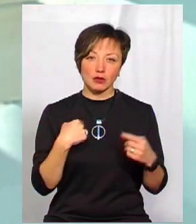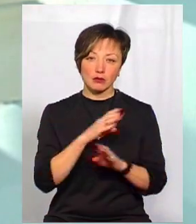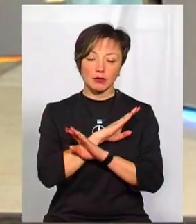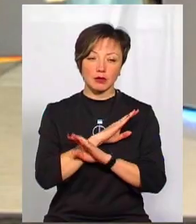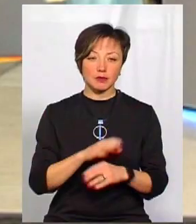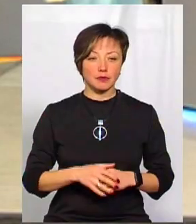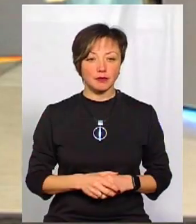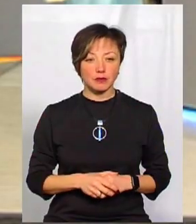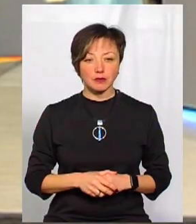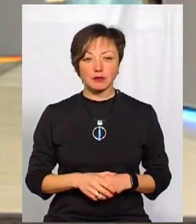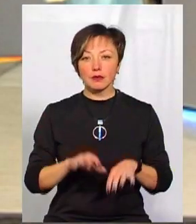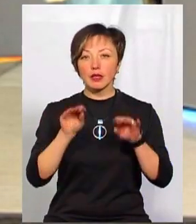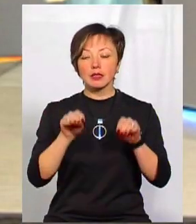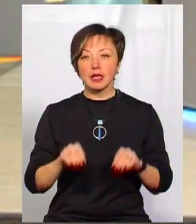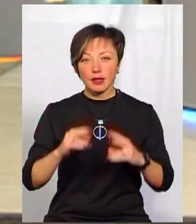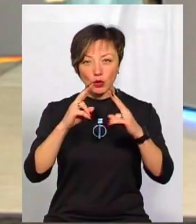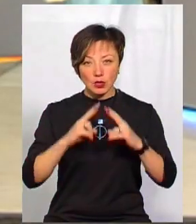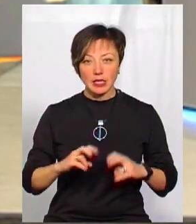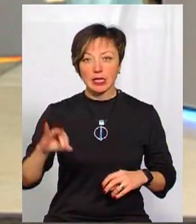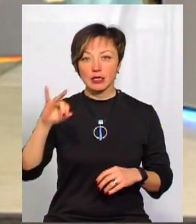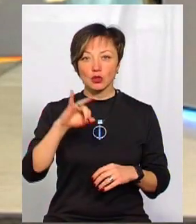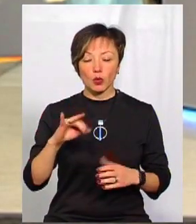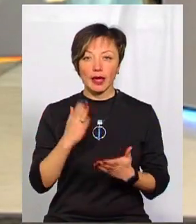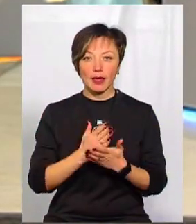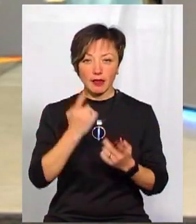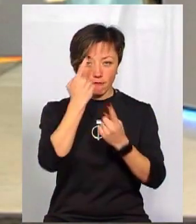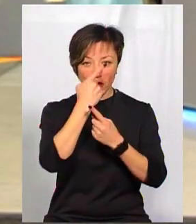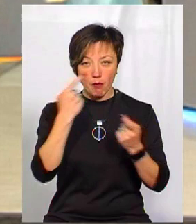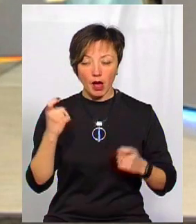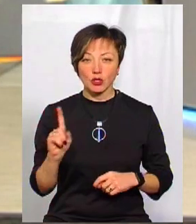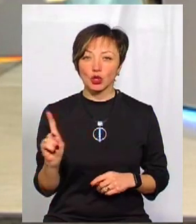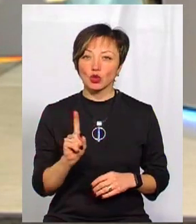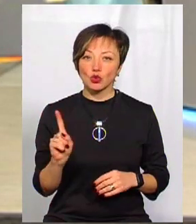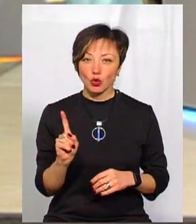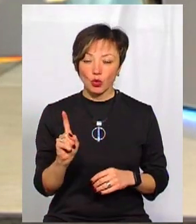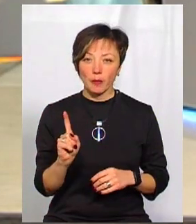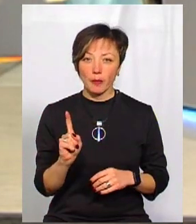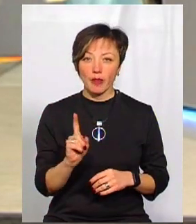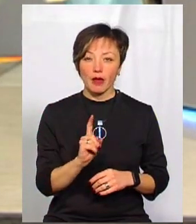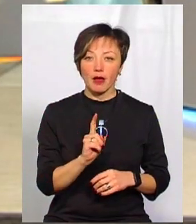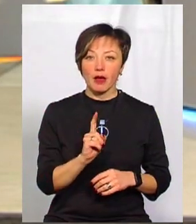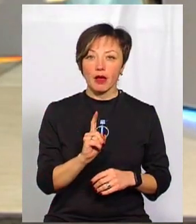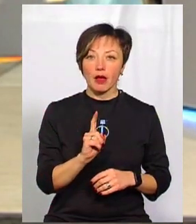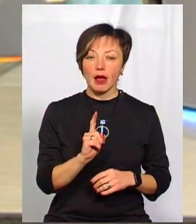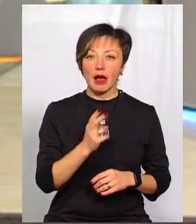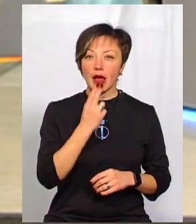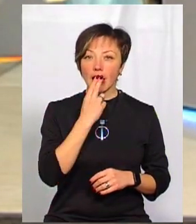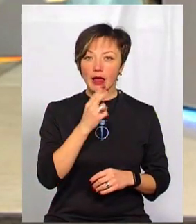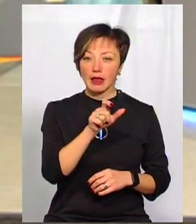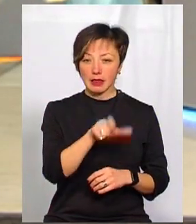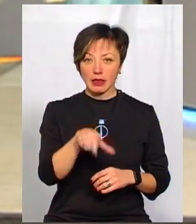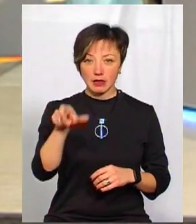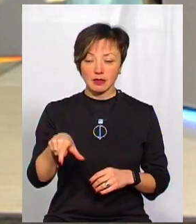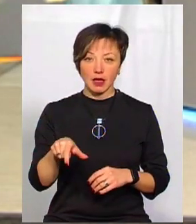За даними дослідників, істориків, знову ж є така інформація, що Вермахт і гітлерівці не